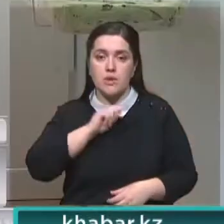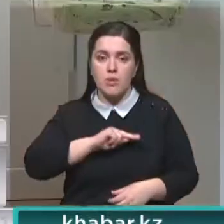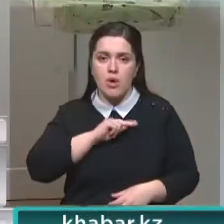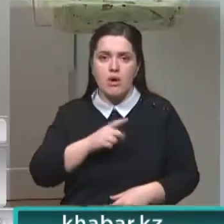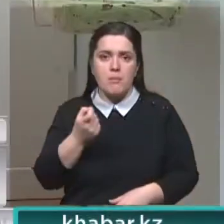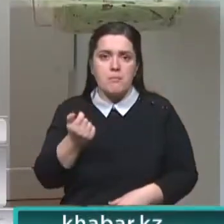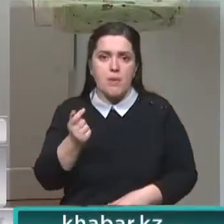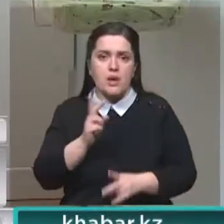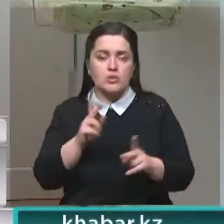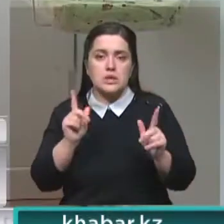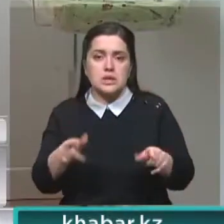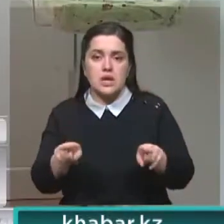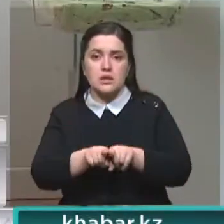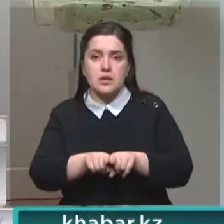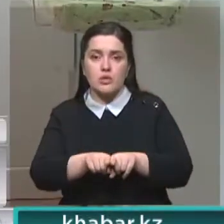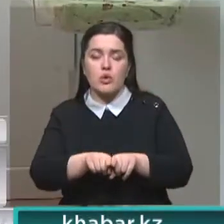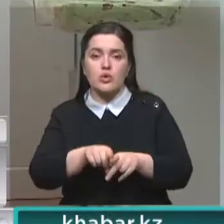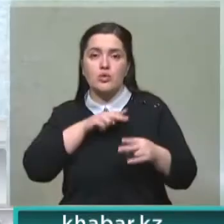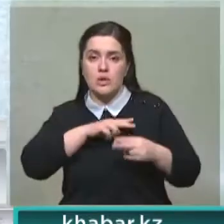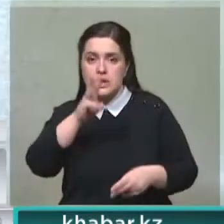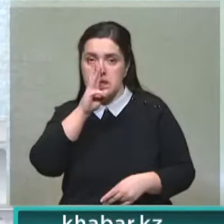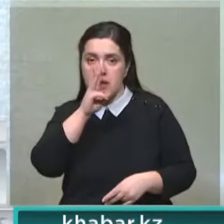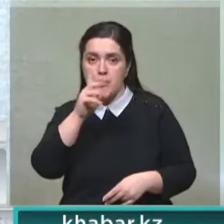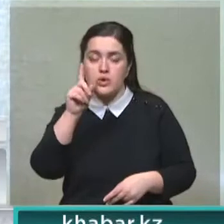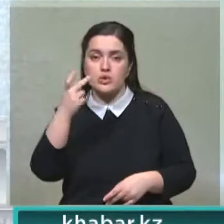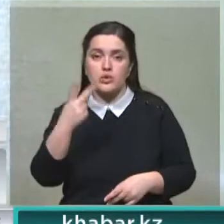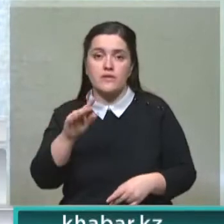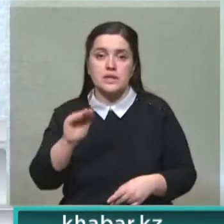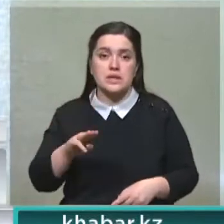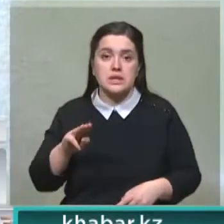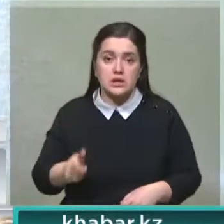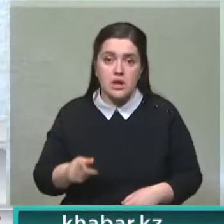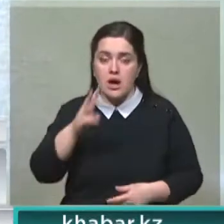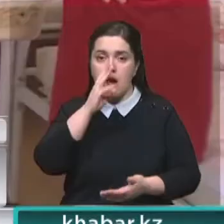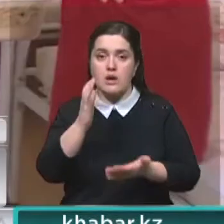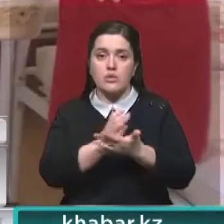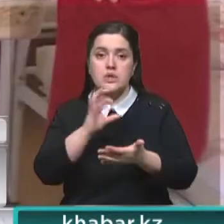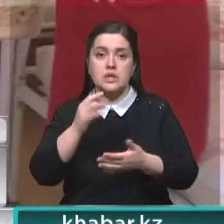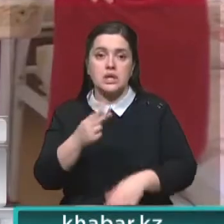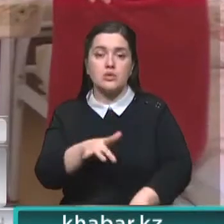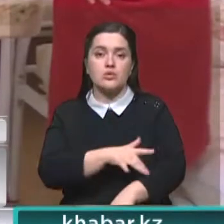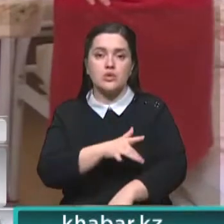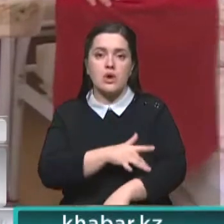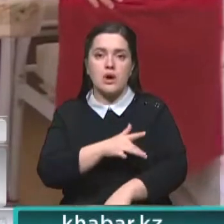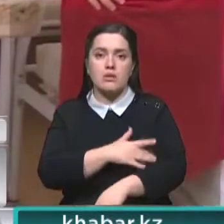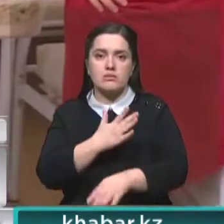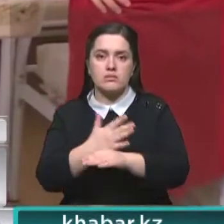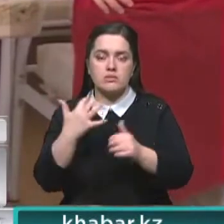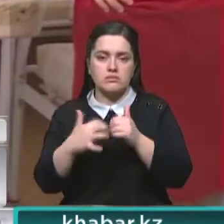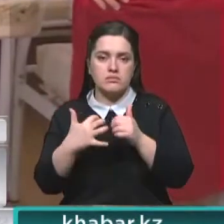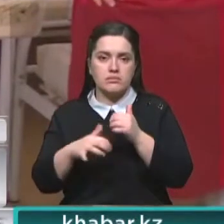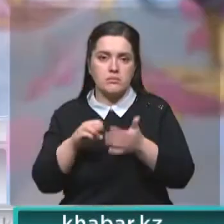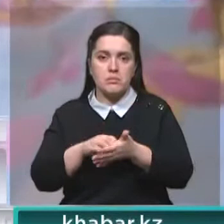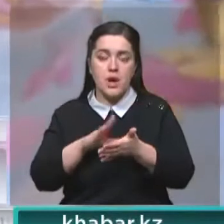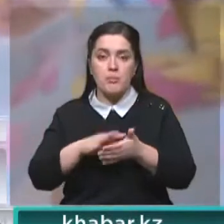соцработником мало кто соглашается на такой труд а зарплаты медсестёр 120 тысяч тенге доход социальных служащих едва превышает